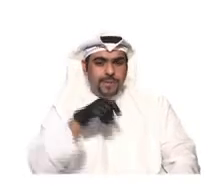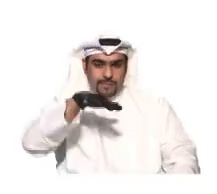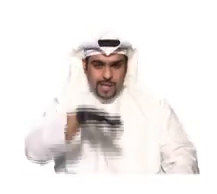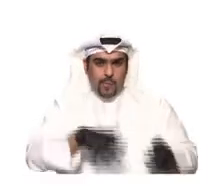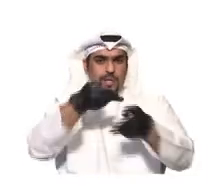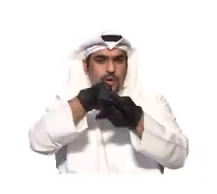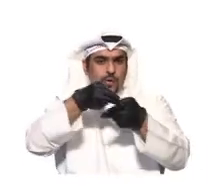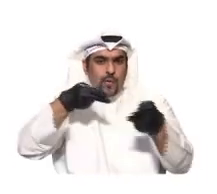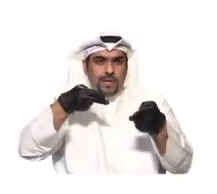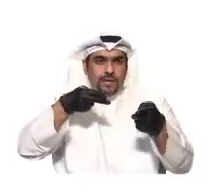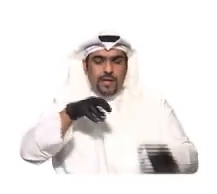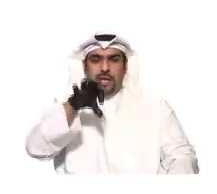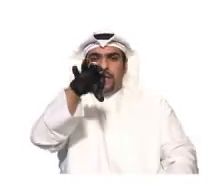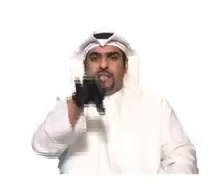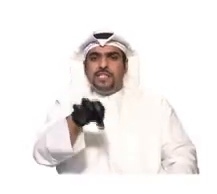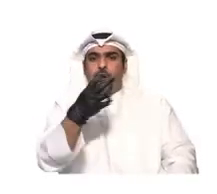الكويت